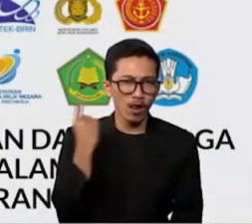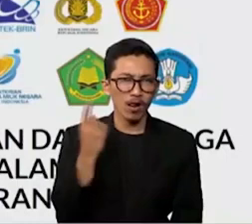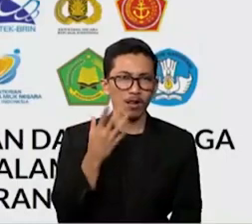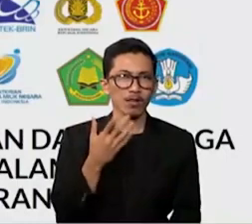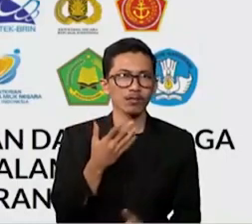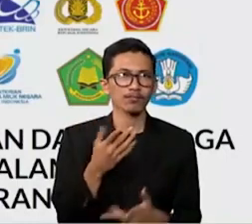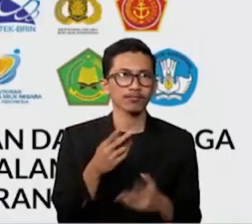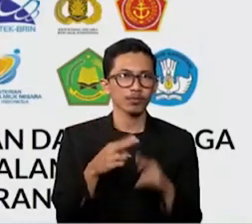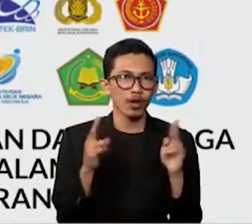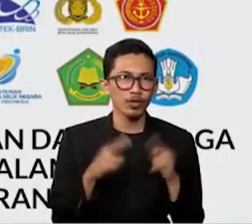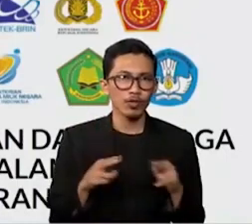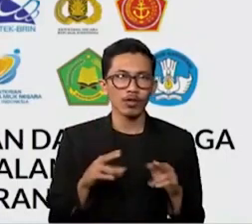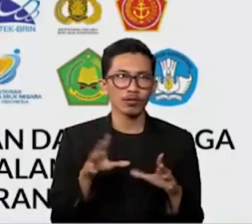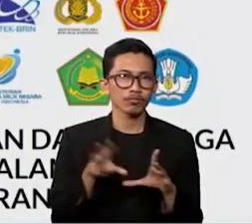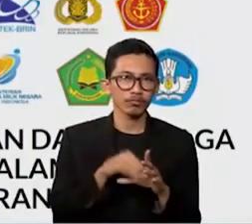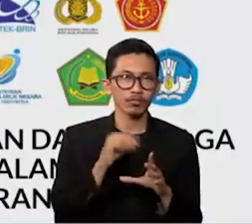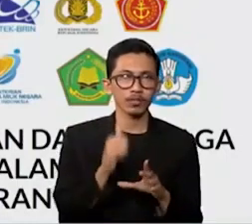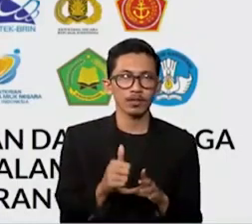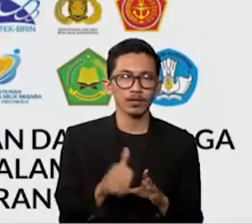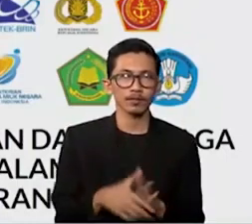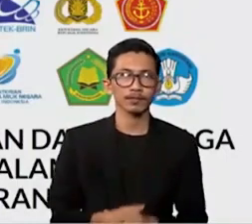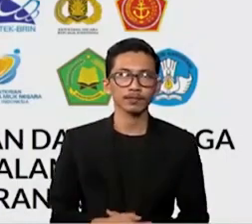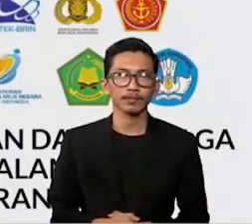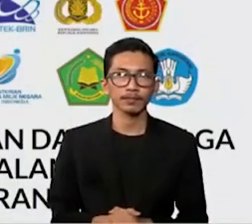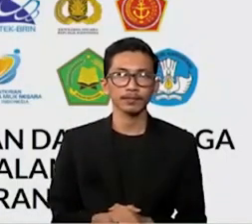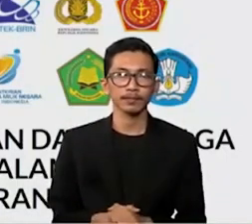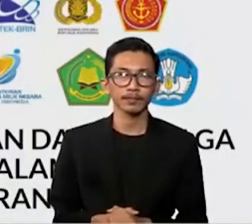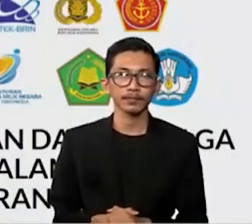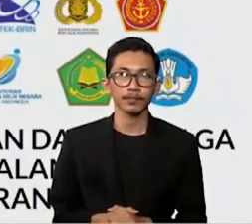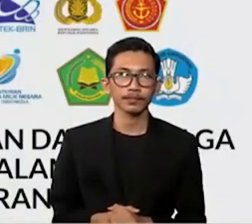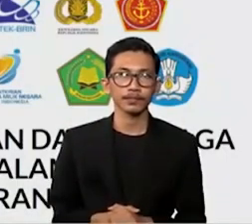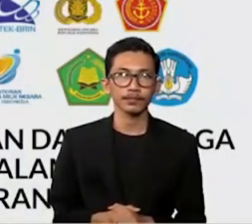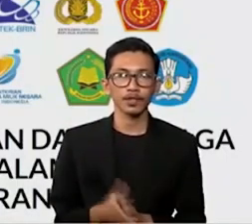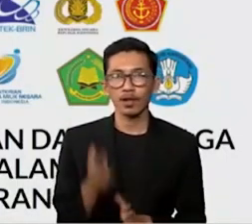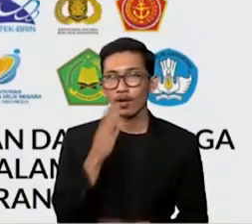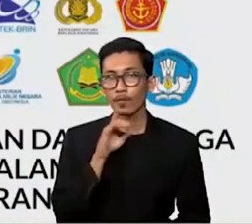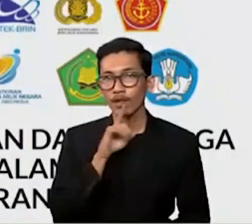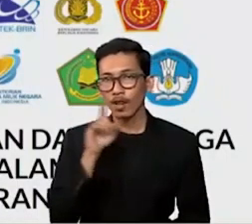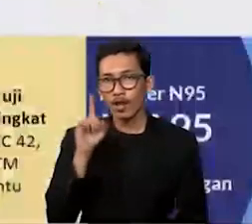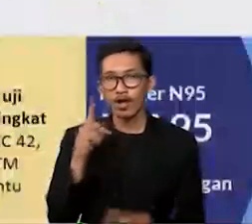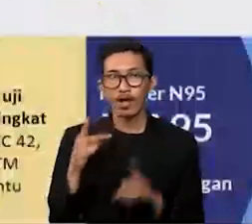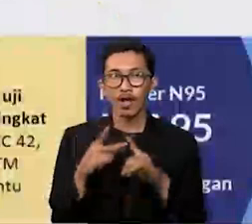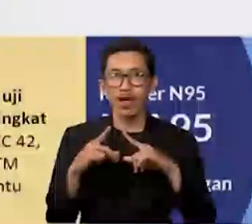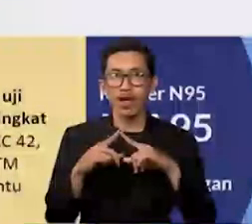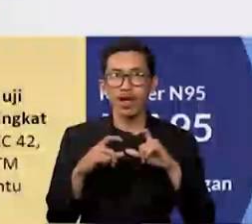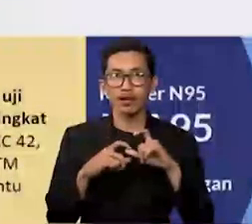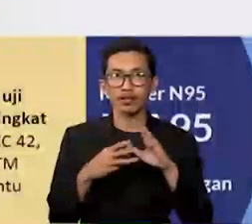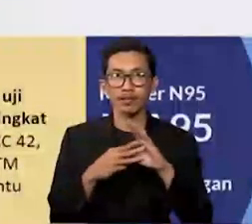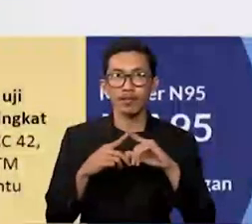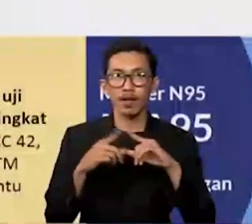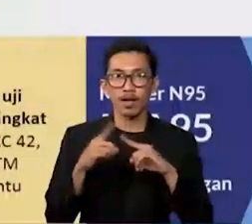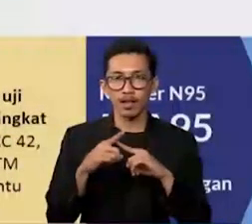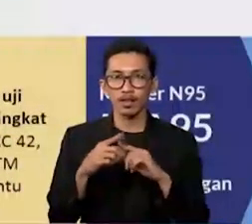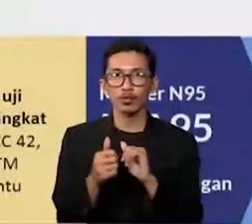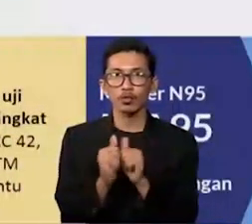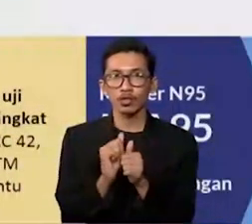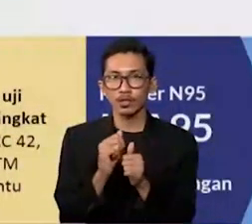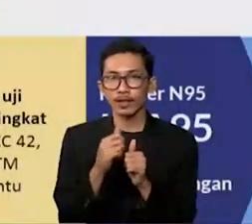kesehatan dunia Alhamdulillah hasmat produksi Indonesia telah lolos uji iso